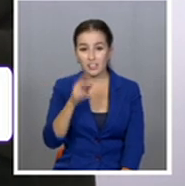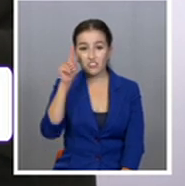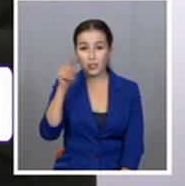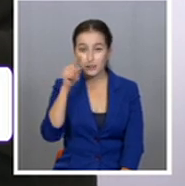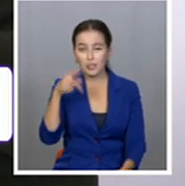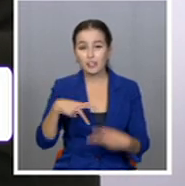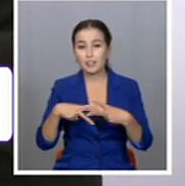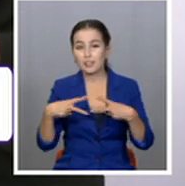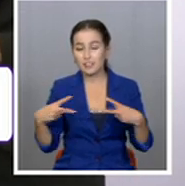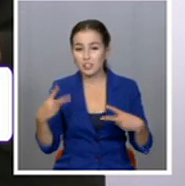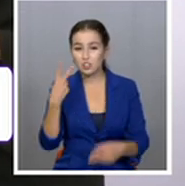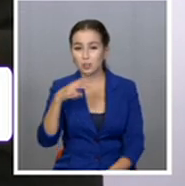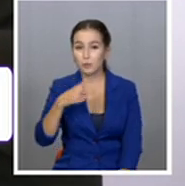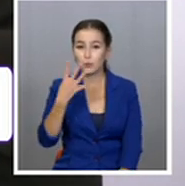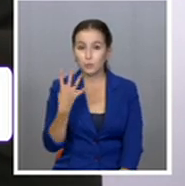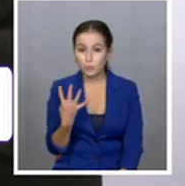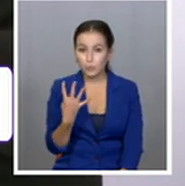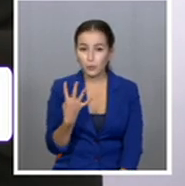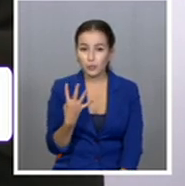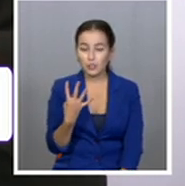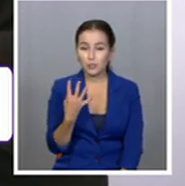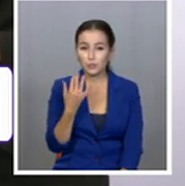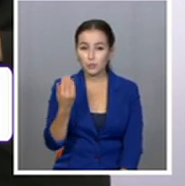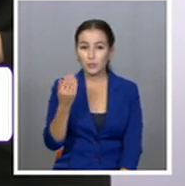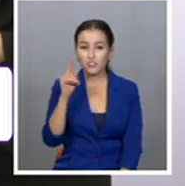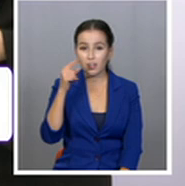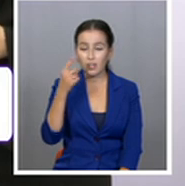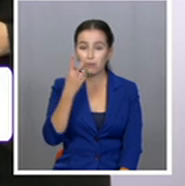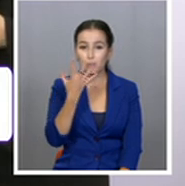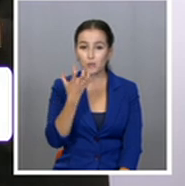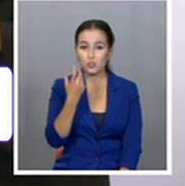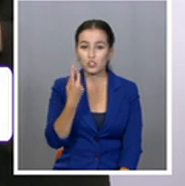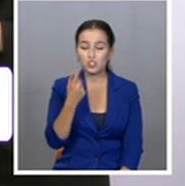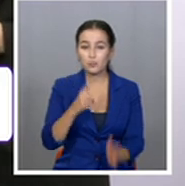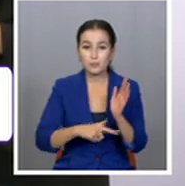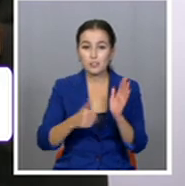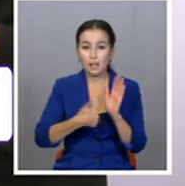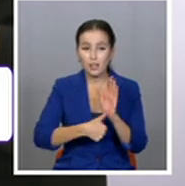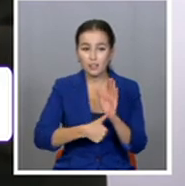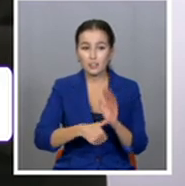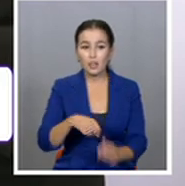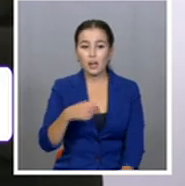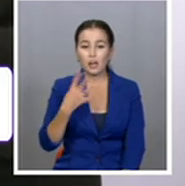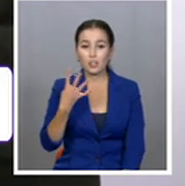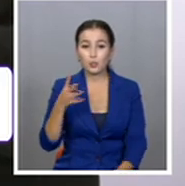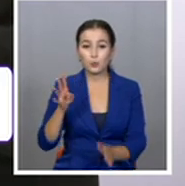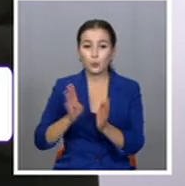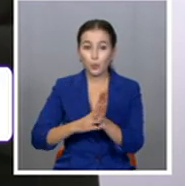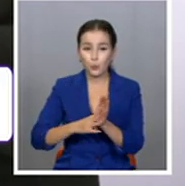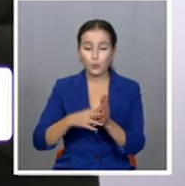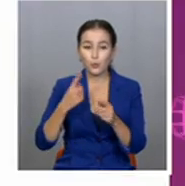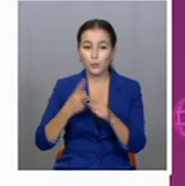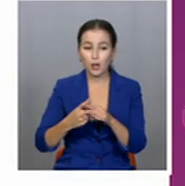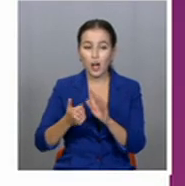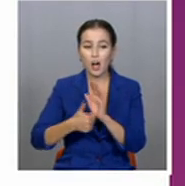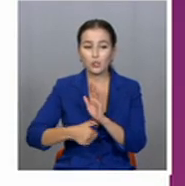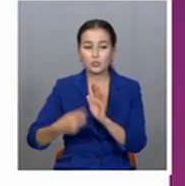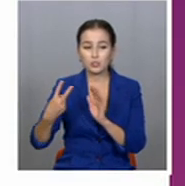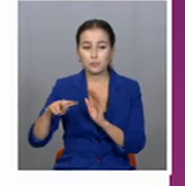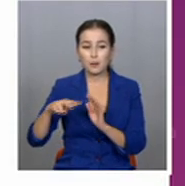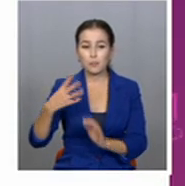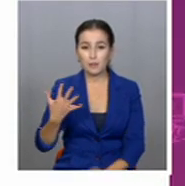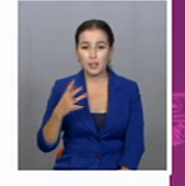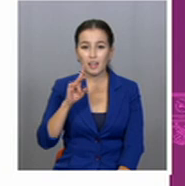тең 24-тің квадраты 576, 7-нің квадраты 49, қосындысы 625. Сонда